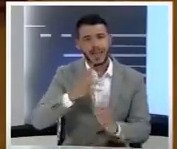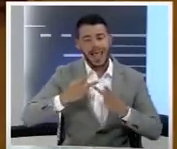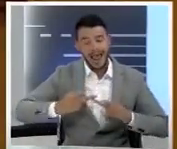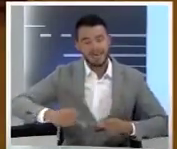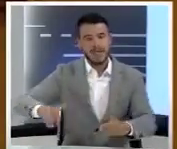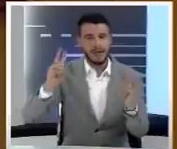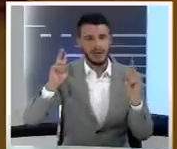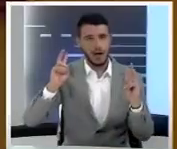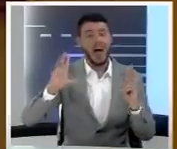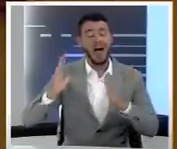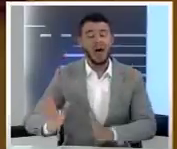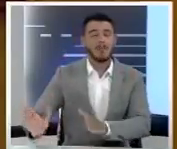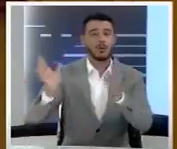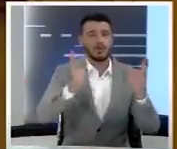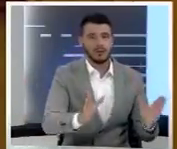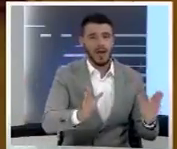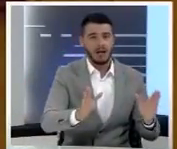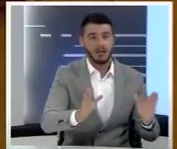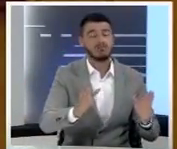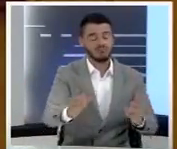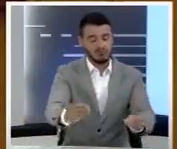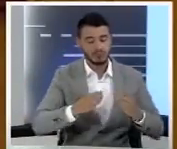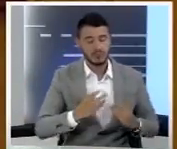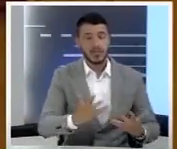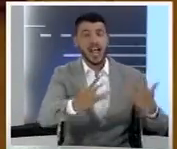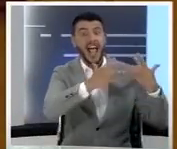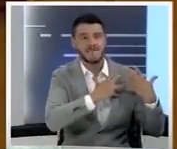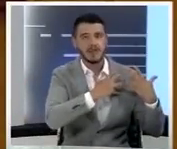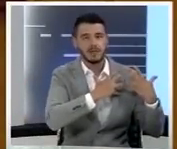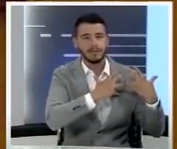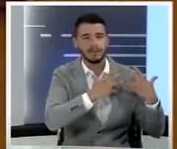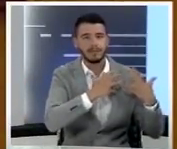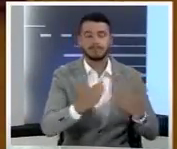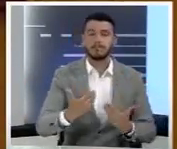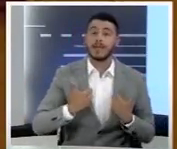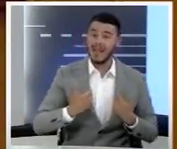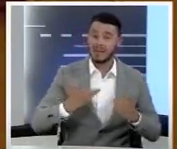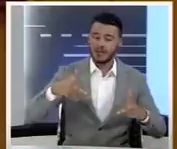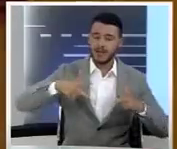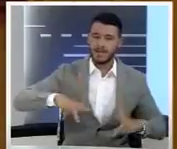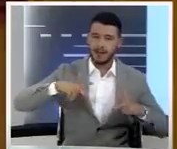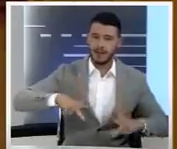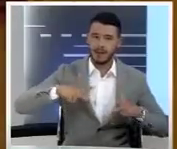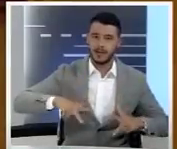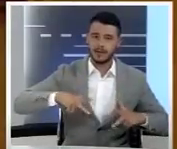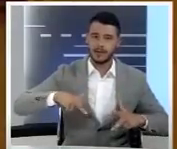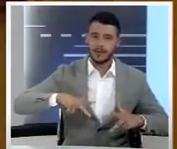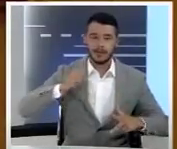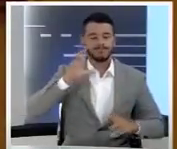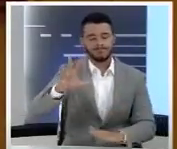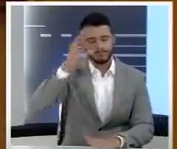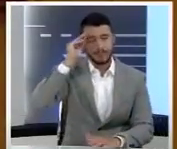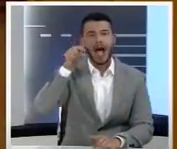από την άλλη μεριά μας δημιουργεί μεγαλύτερες ευθύνες. Τουλάχιστον εμείς, ως κυβέρνηση, έτσι το